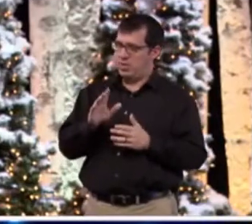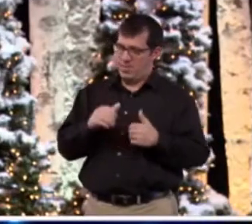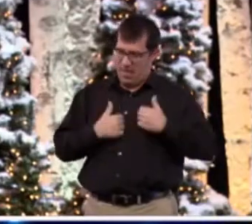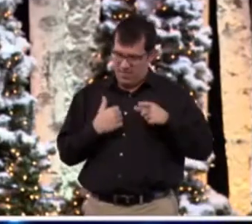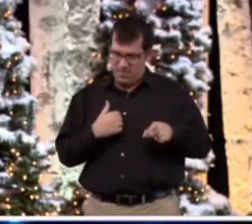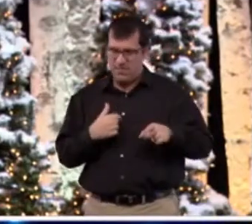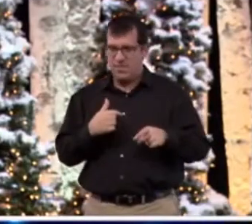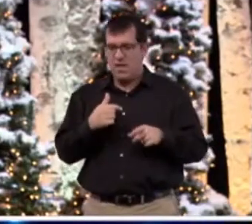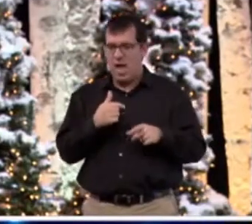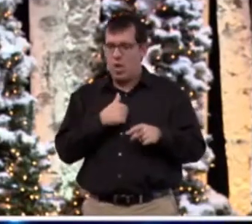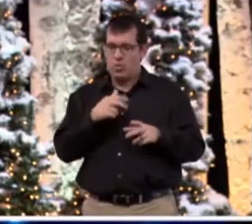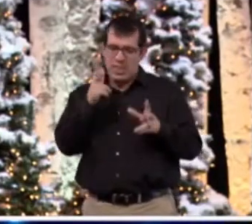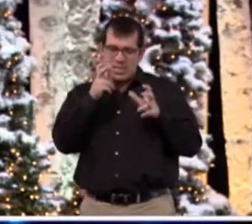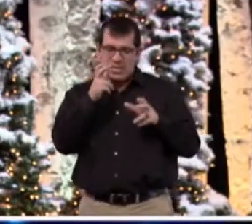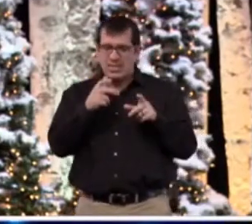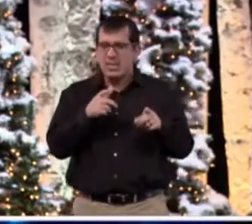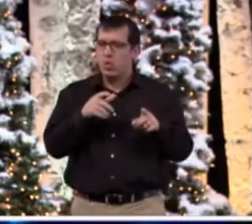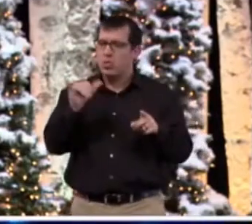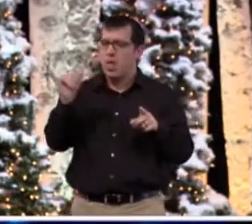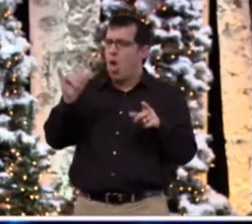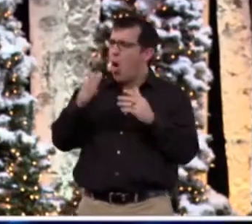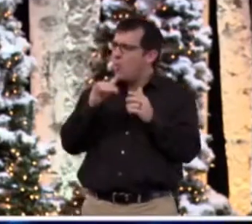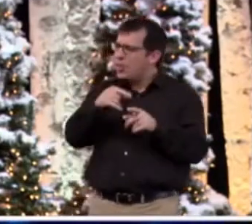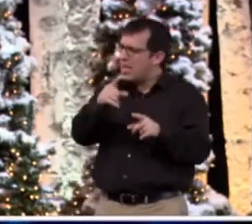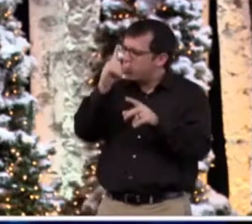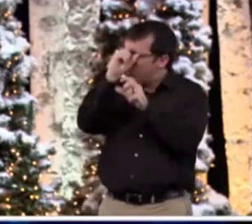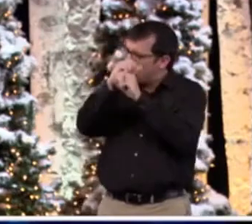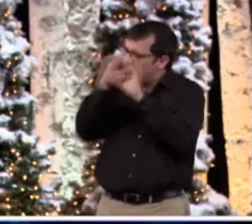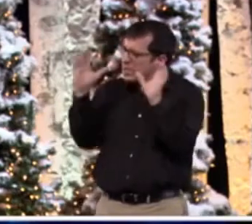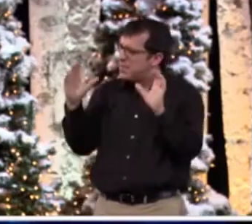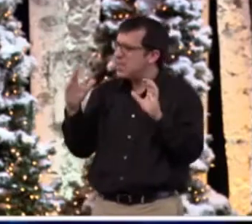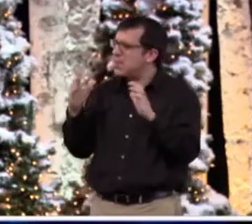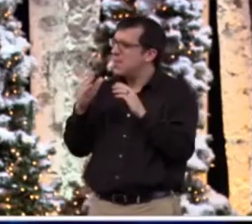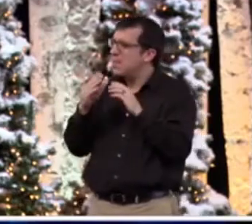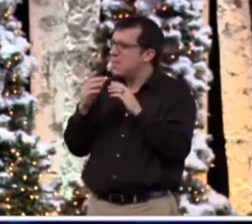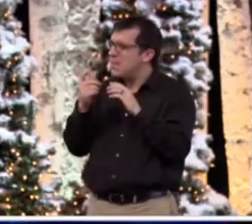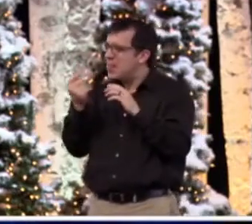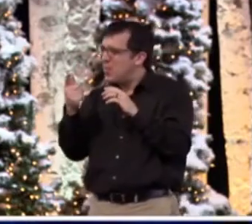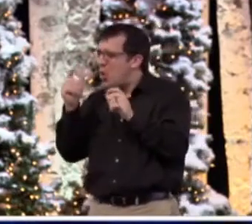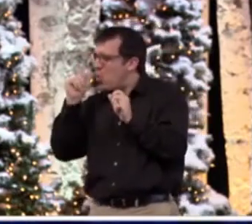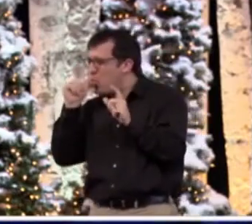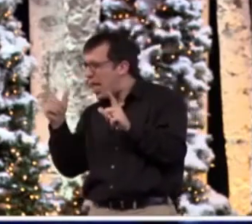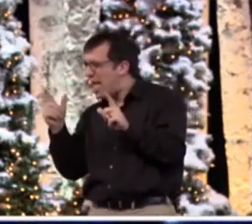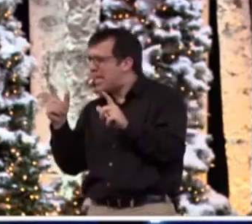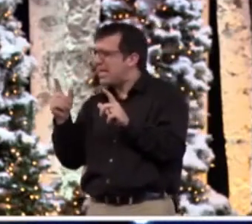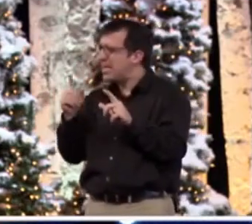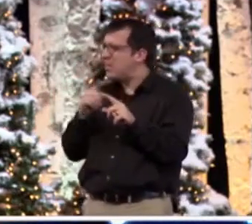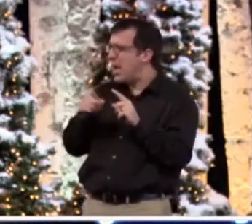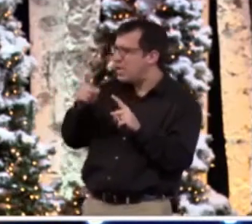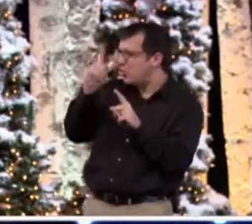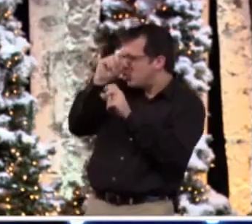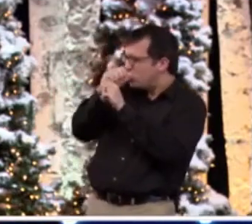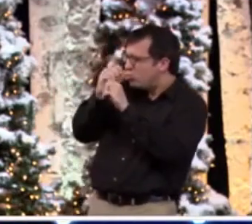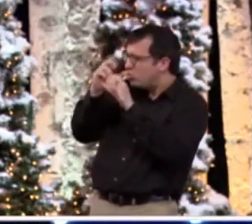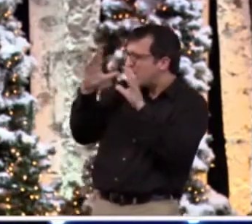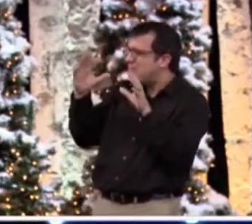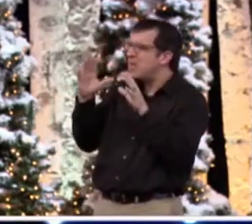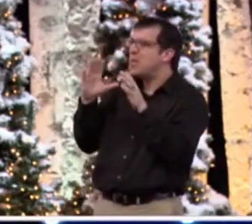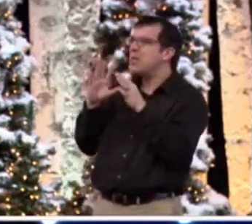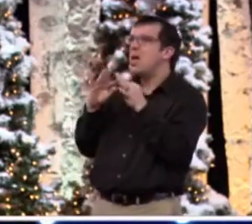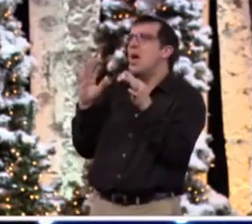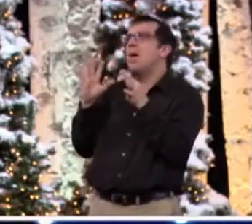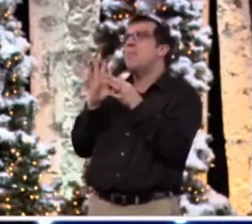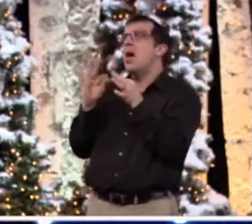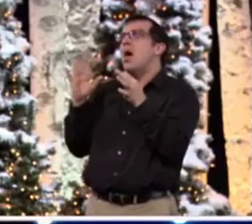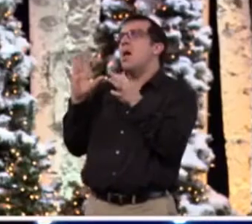देखिरहेको स्थितिमा देखेँ। तर उहाँ आधा जागा नै हुनुहुन्थ्यो र तर पनि उहाँले आफ्नो जीवनको अन्तिम हप्तामा पुरै